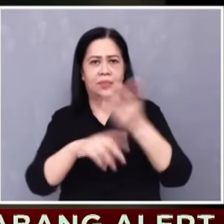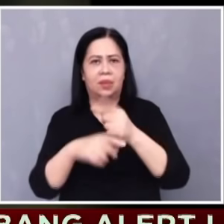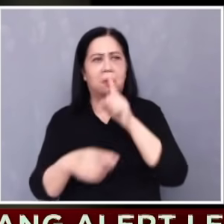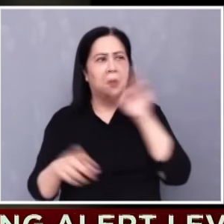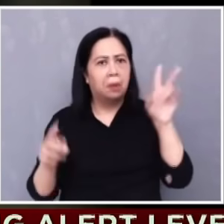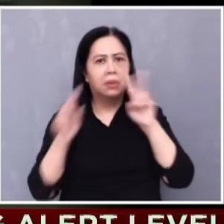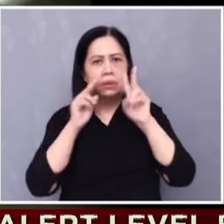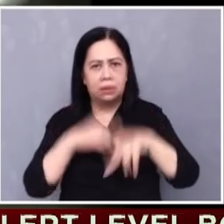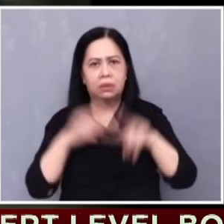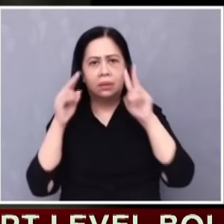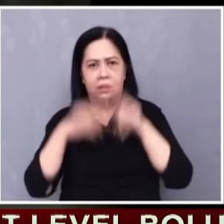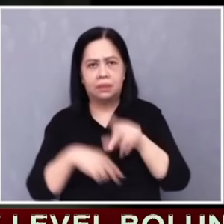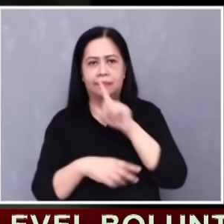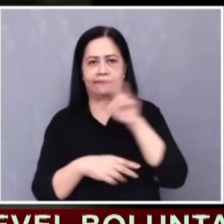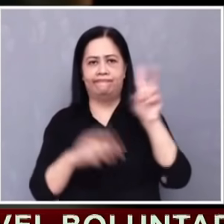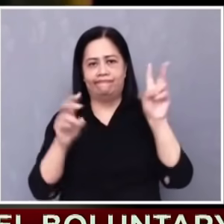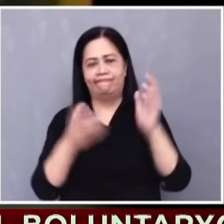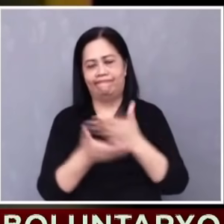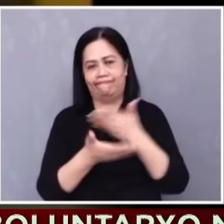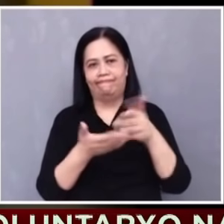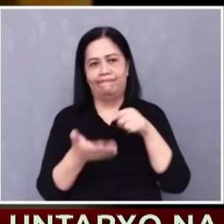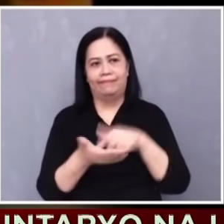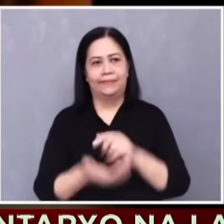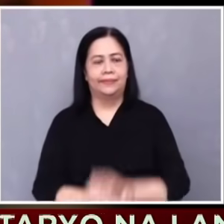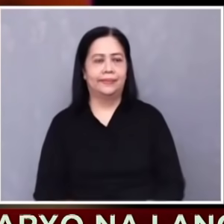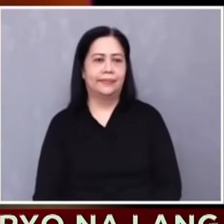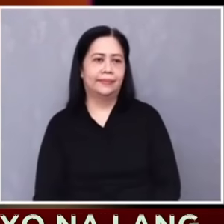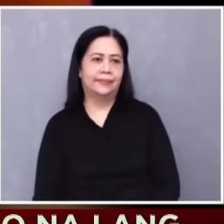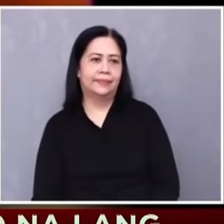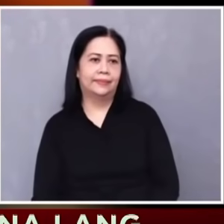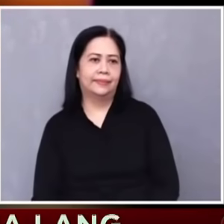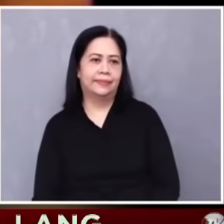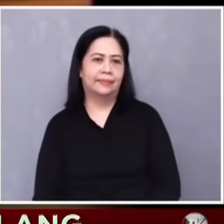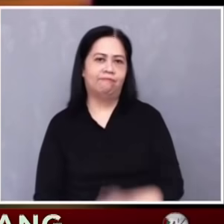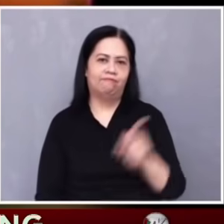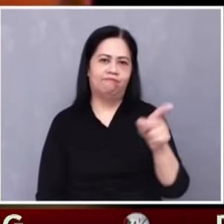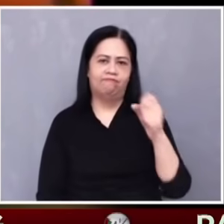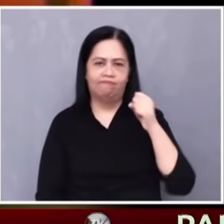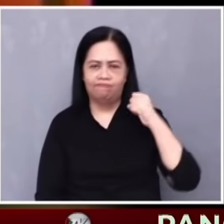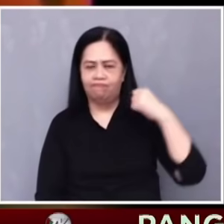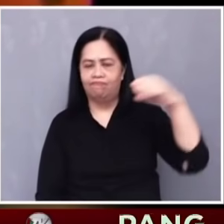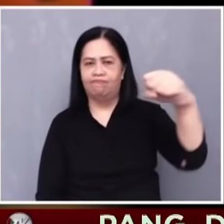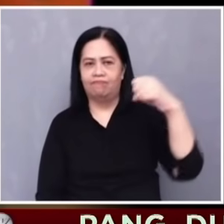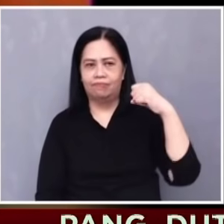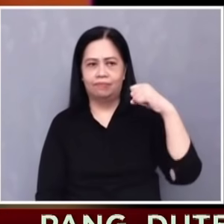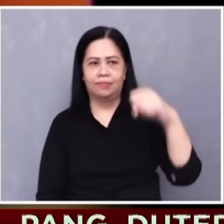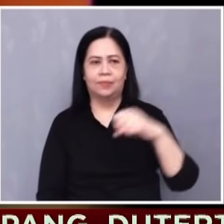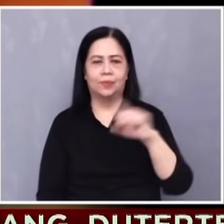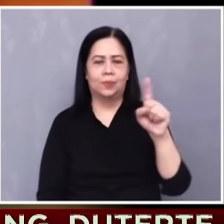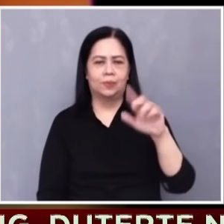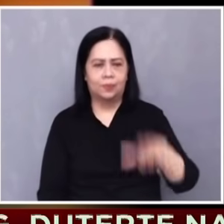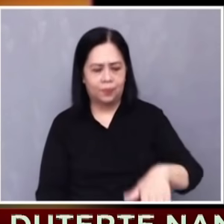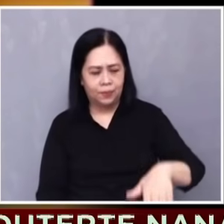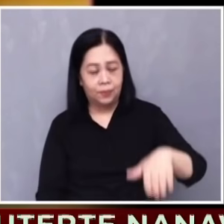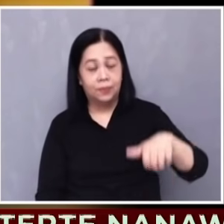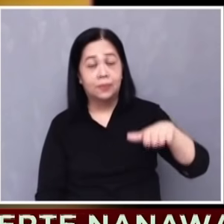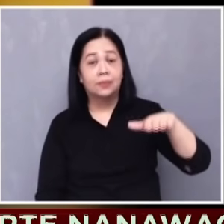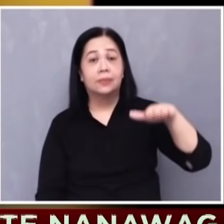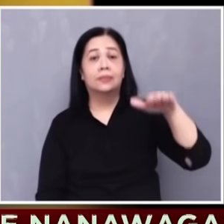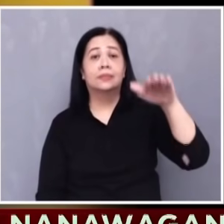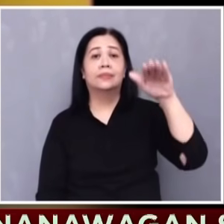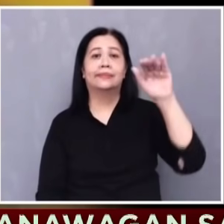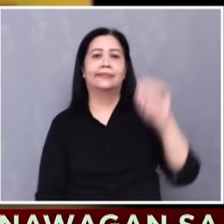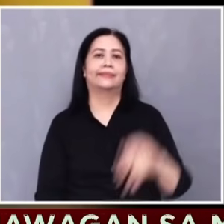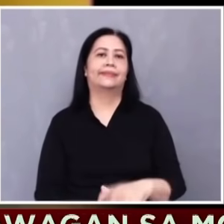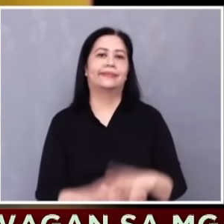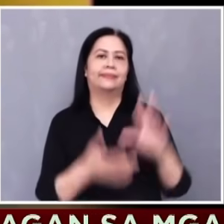pangako. Yaw'y pagtutol sa kinagis na. Isang dekada